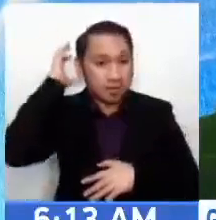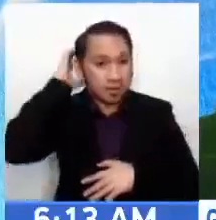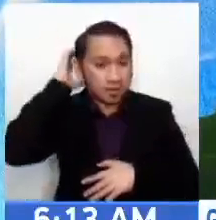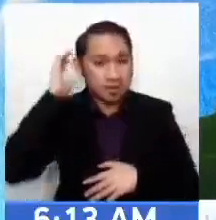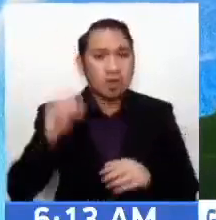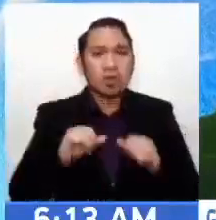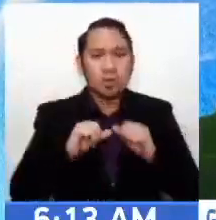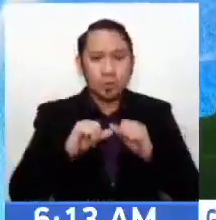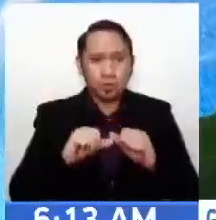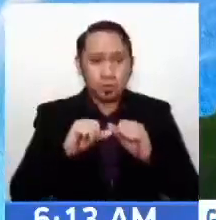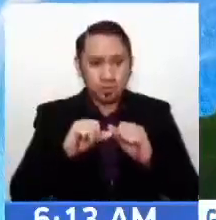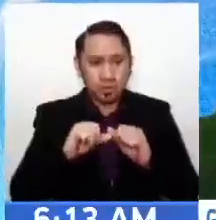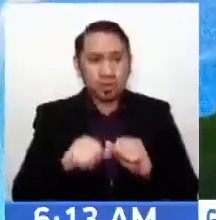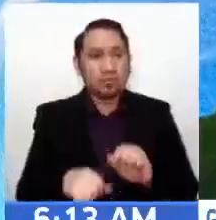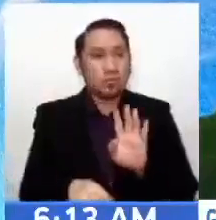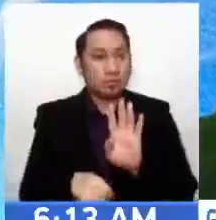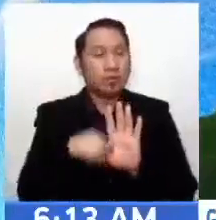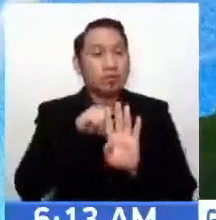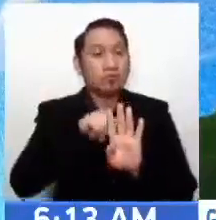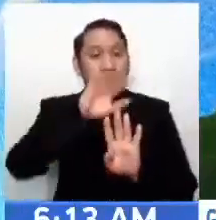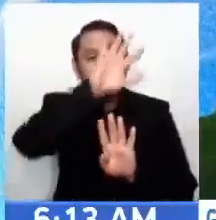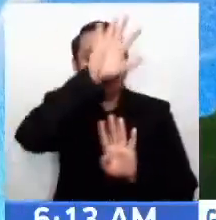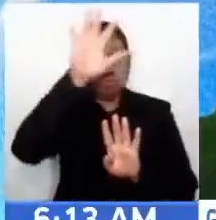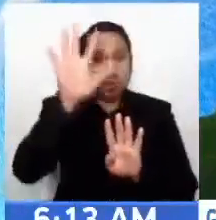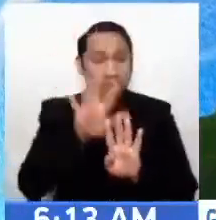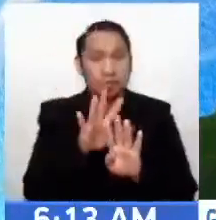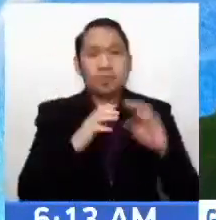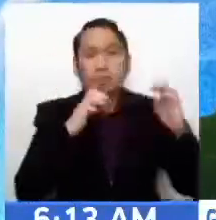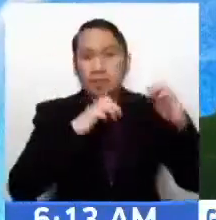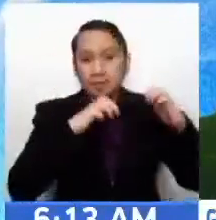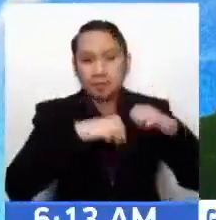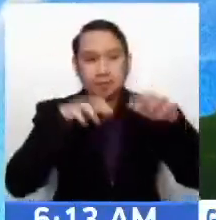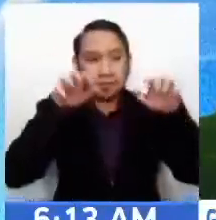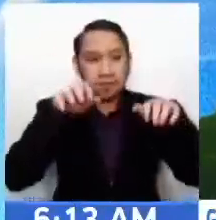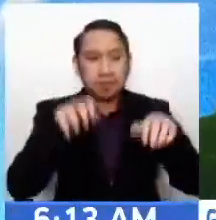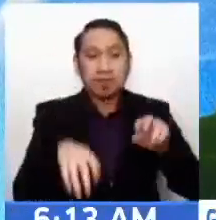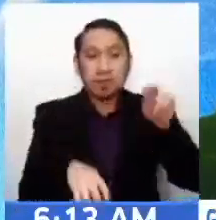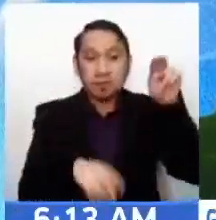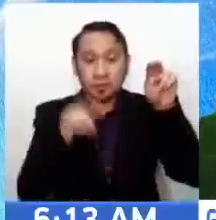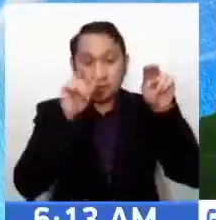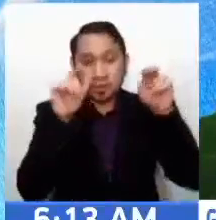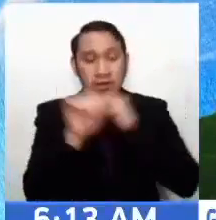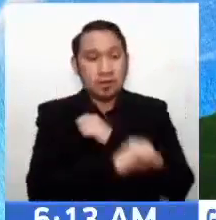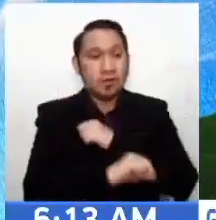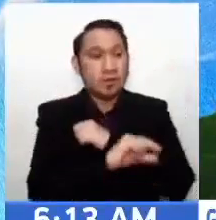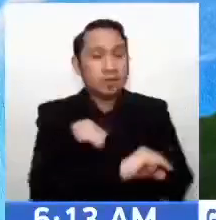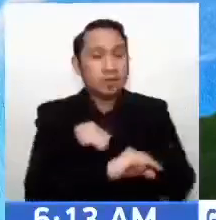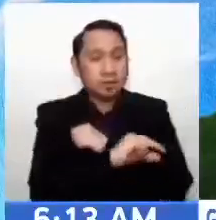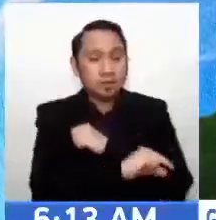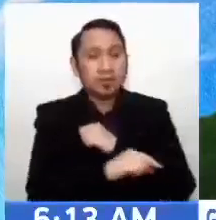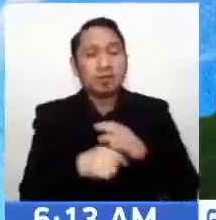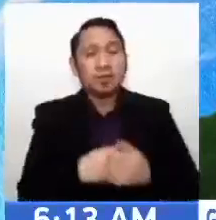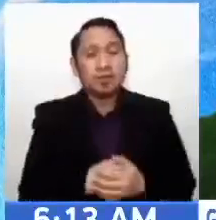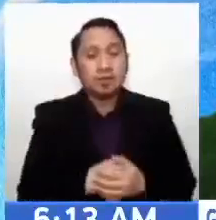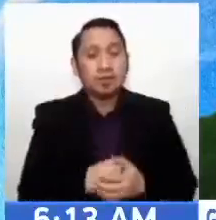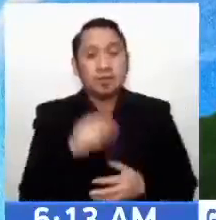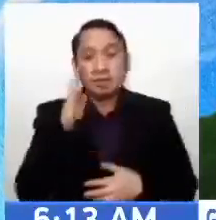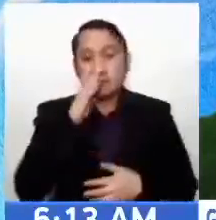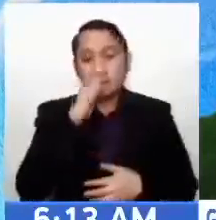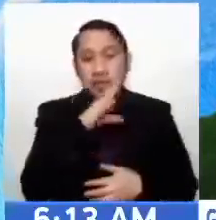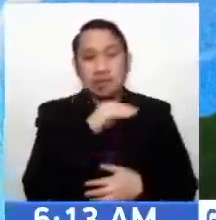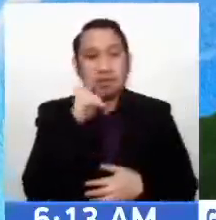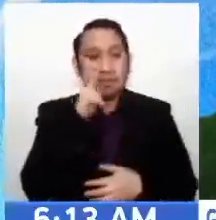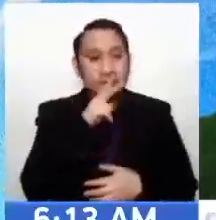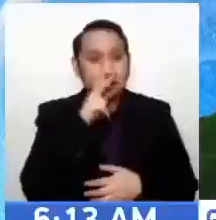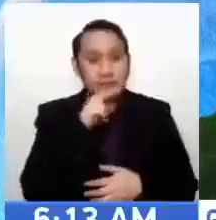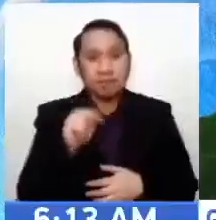Luzon. Ngayong umaga, asahan ang pag-ulan sa ilang bahagi ng Northern Luzon, Aurora, Quezon, Mimaropa Region, Bicol, Visayas, Northern